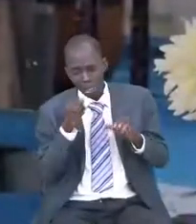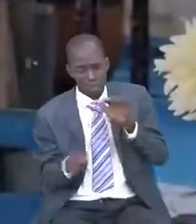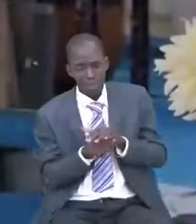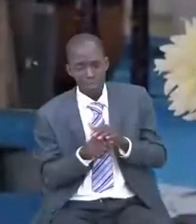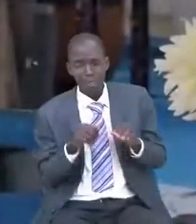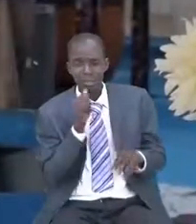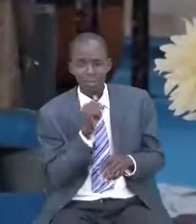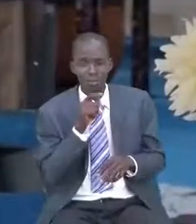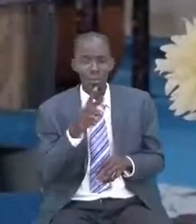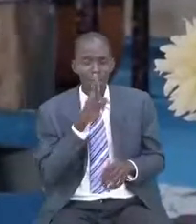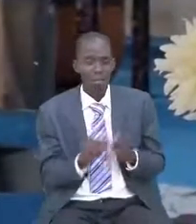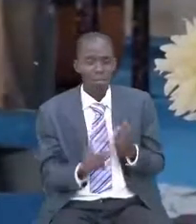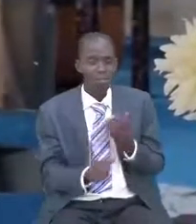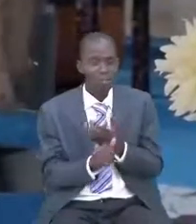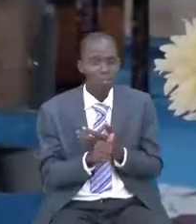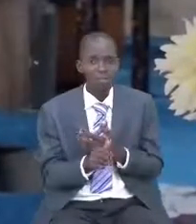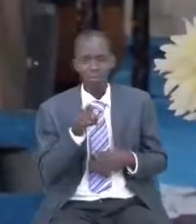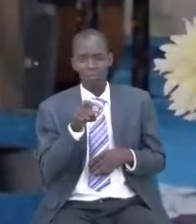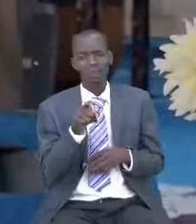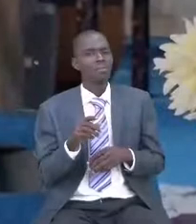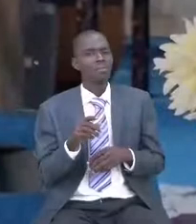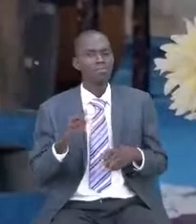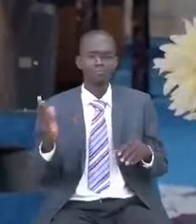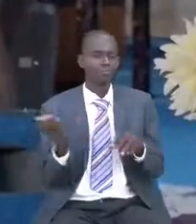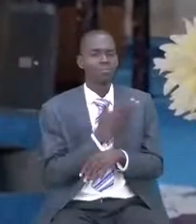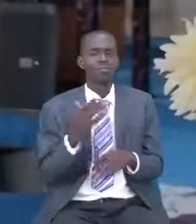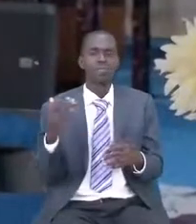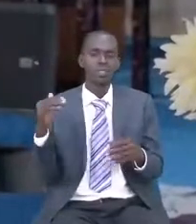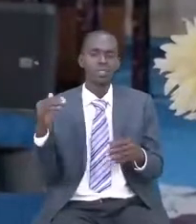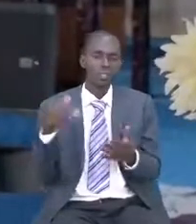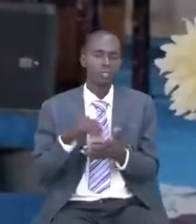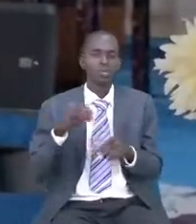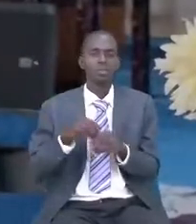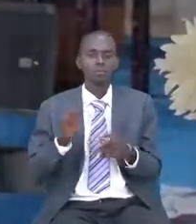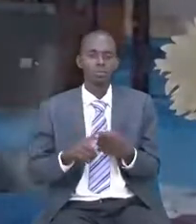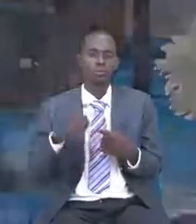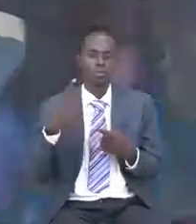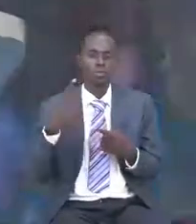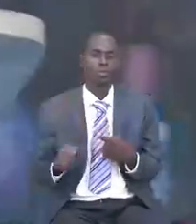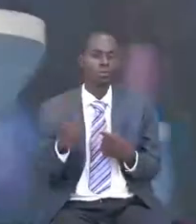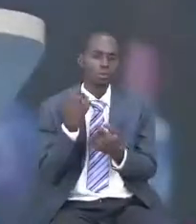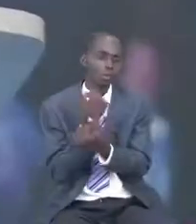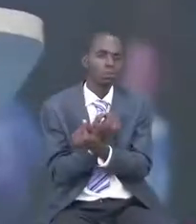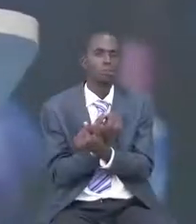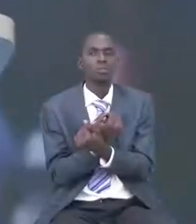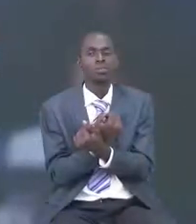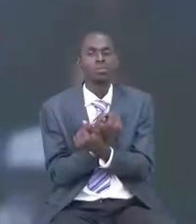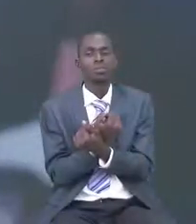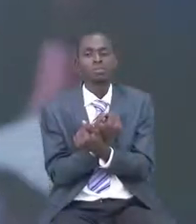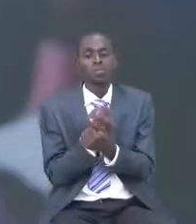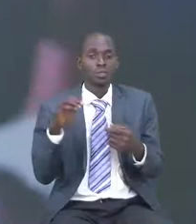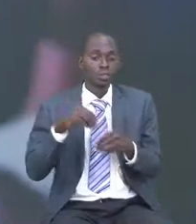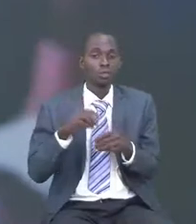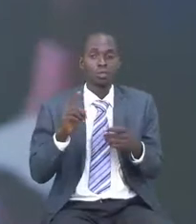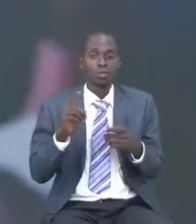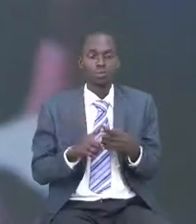juste. Et il n'avait même rien à dire. Il s'est retrouvé en prison. L'élimination. Ensuite,